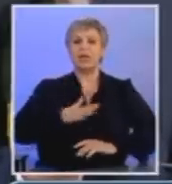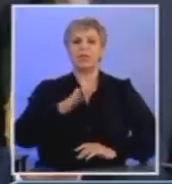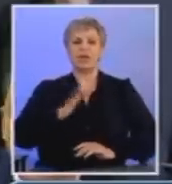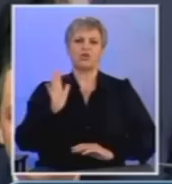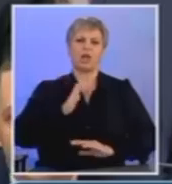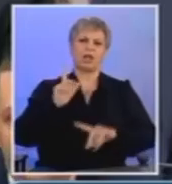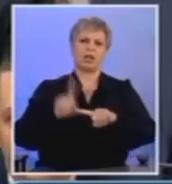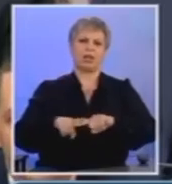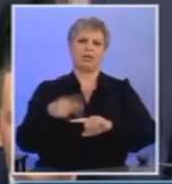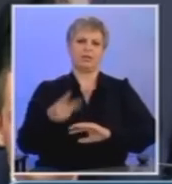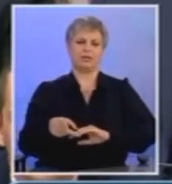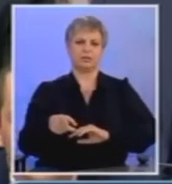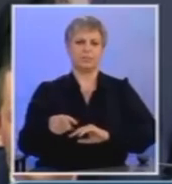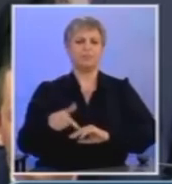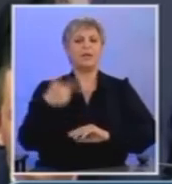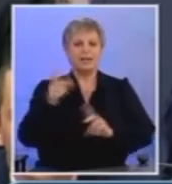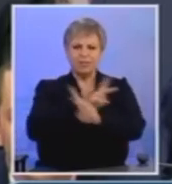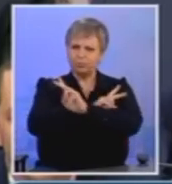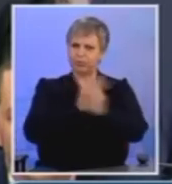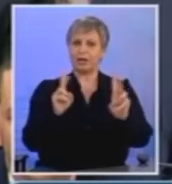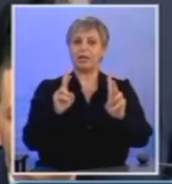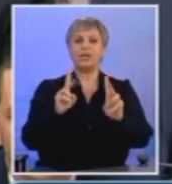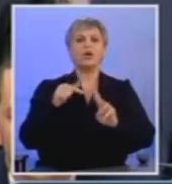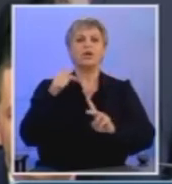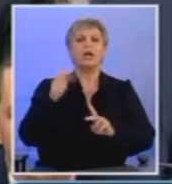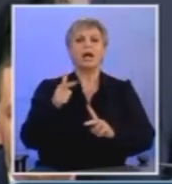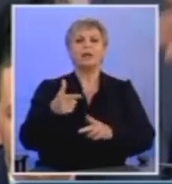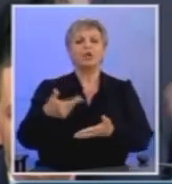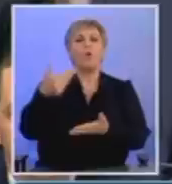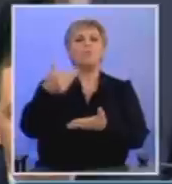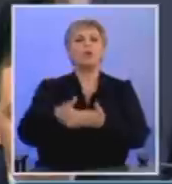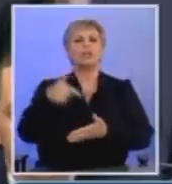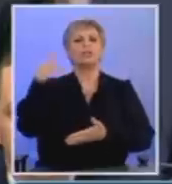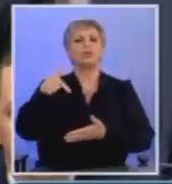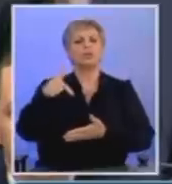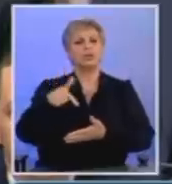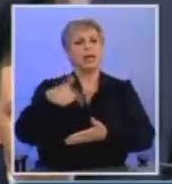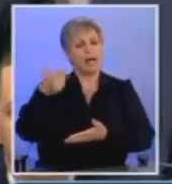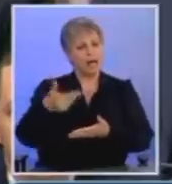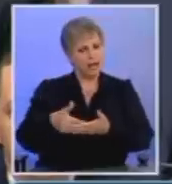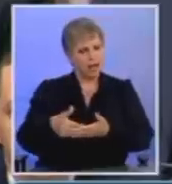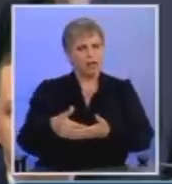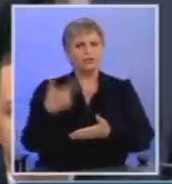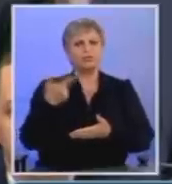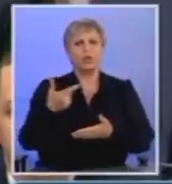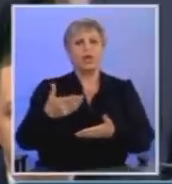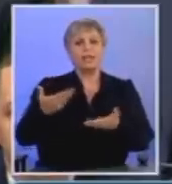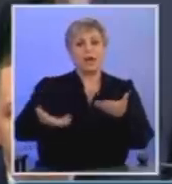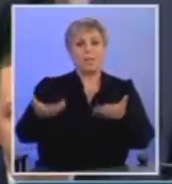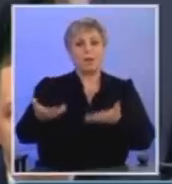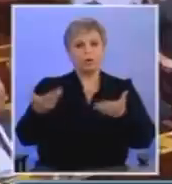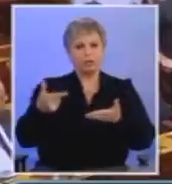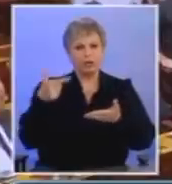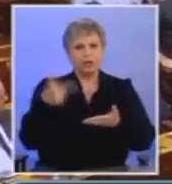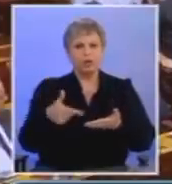είναι σαφέστατο ότι το όχι στην πρόταση Γιούνκερ υπερκαλύπτει την καινούργια πρόταση την οποία φέρνεται